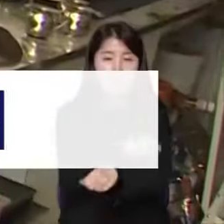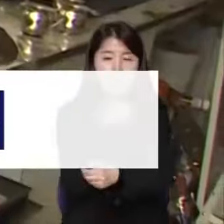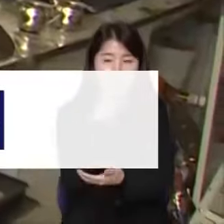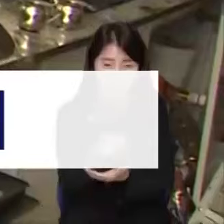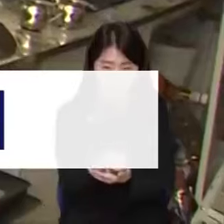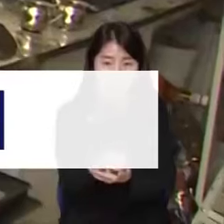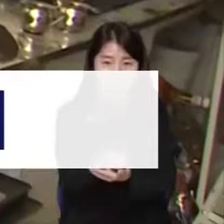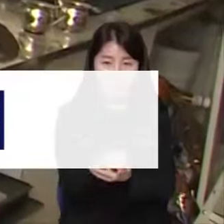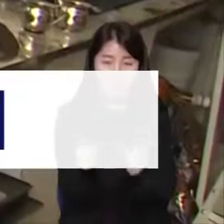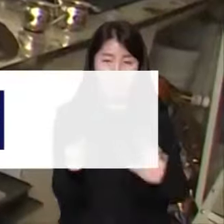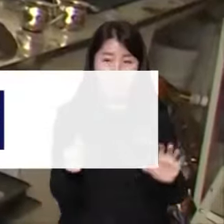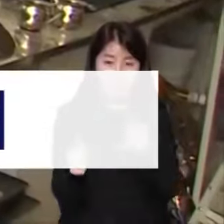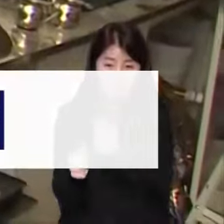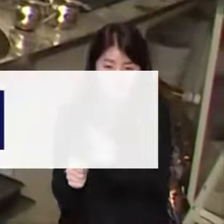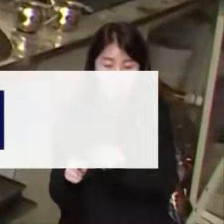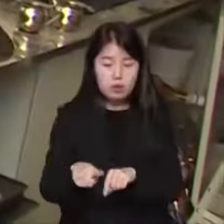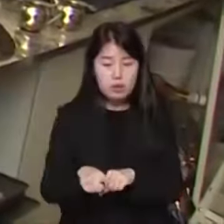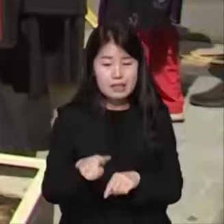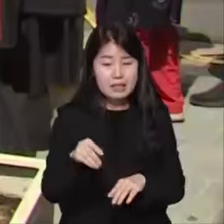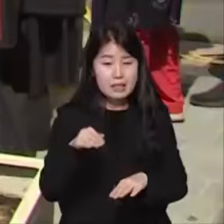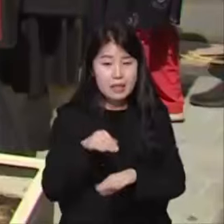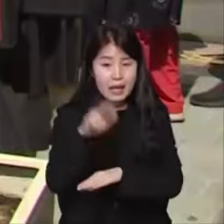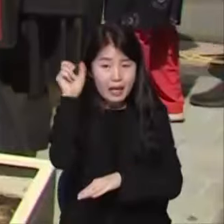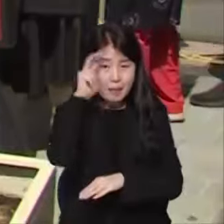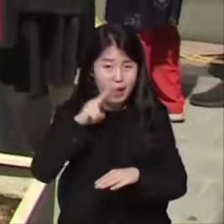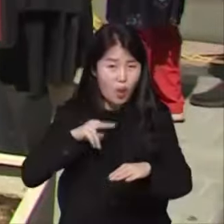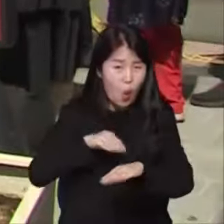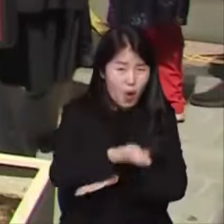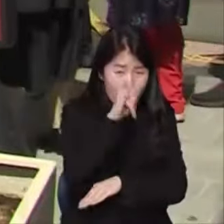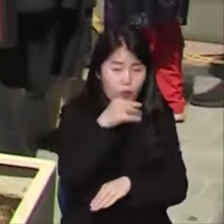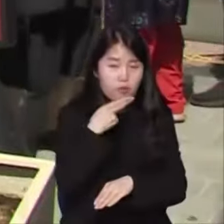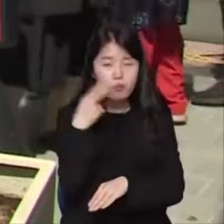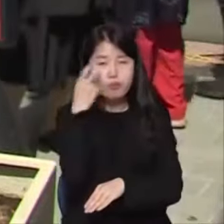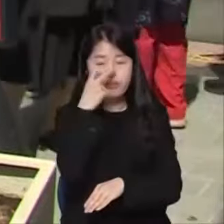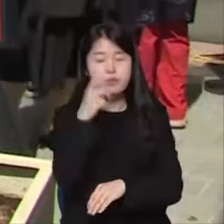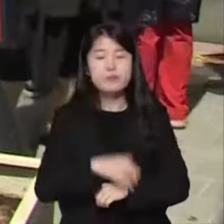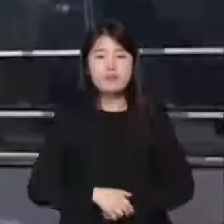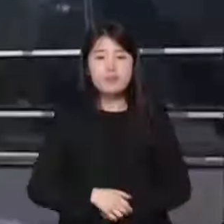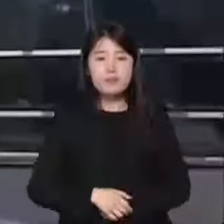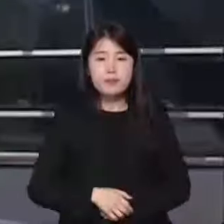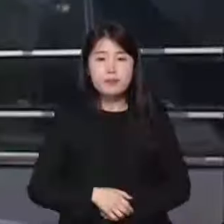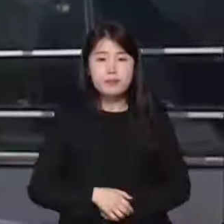혐의를 적용하고 차량 급발진 여부에 대해 조사하고 있습니다.